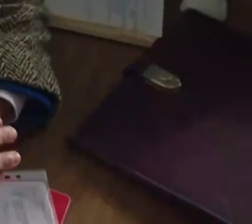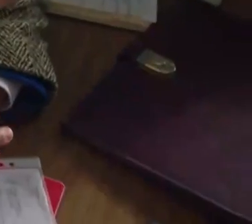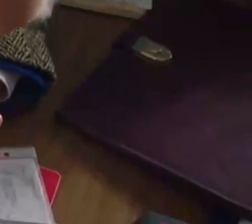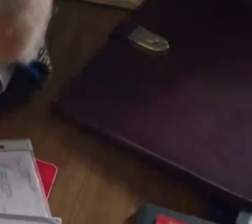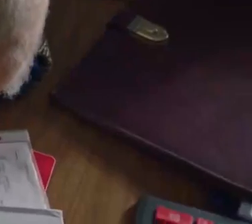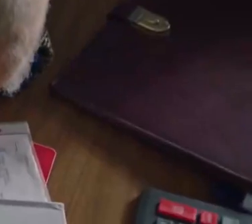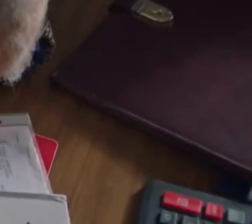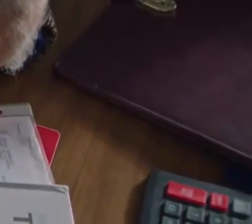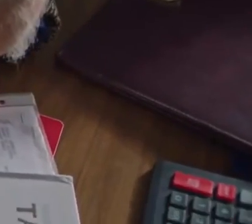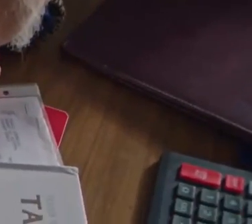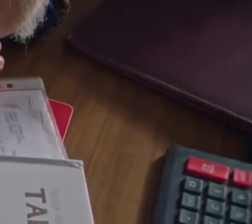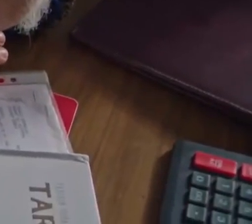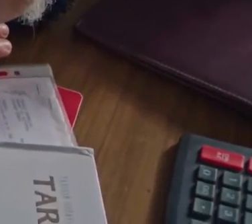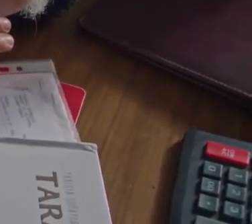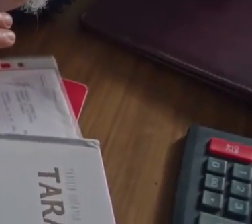Masaya kapandı.